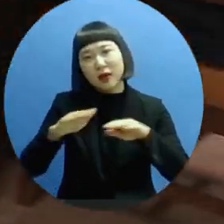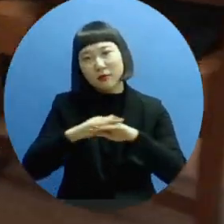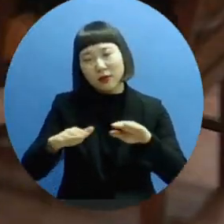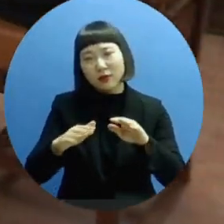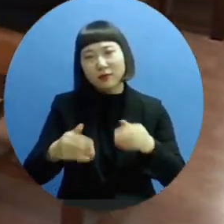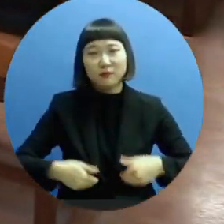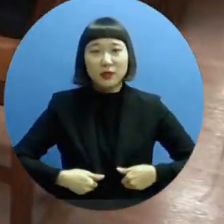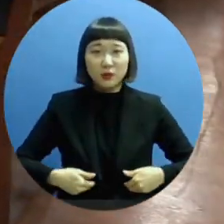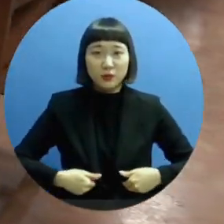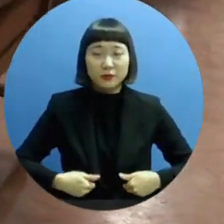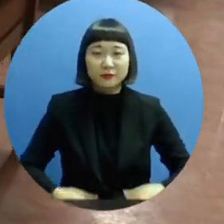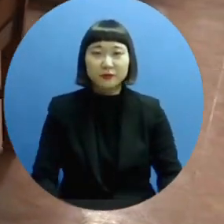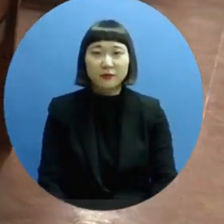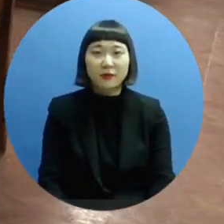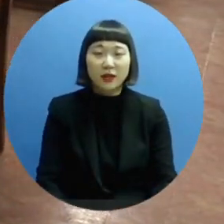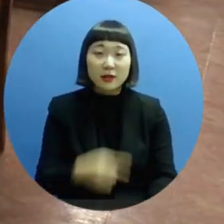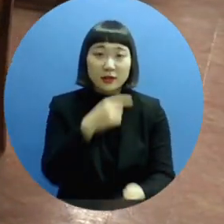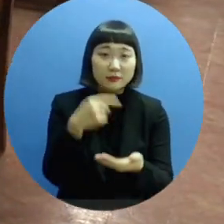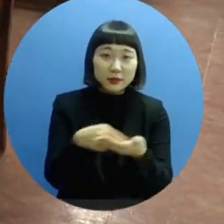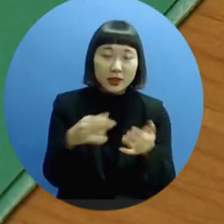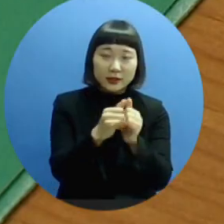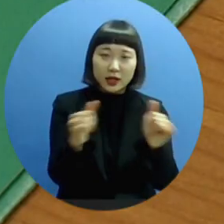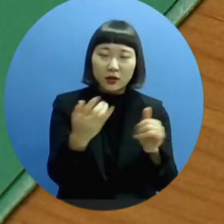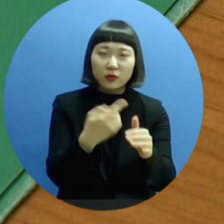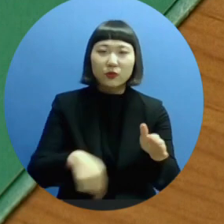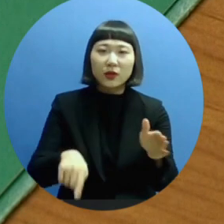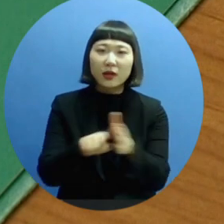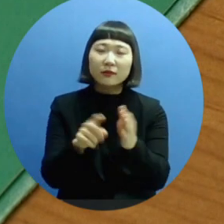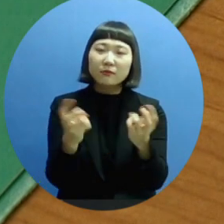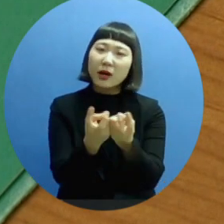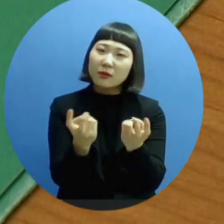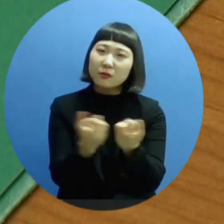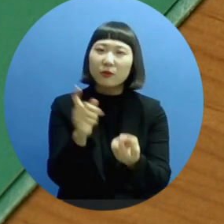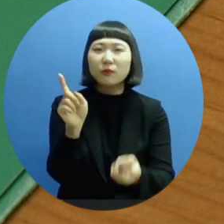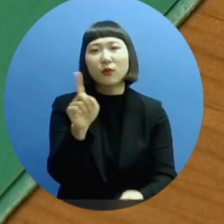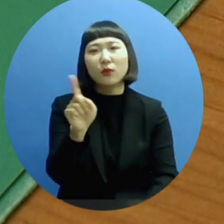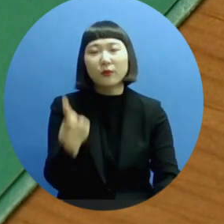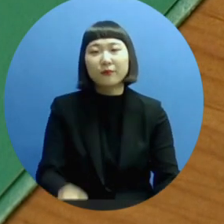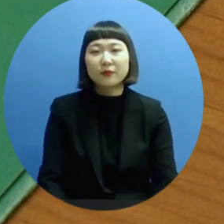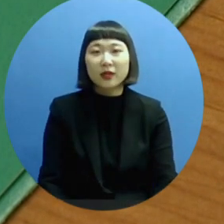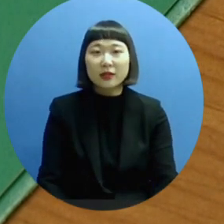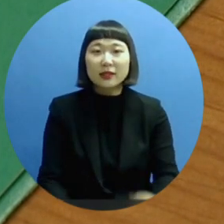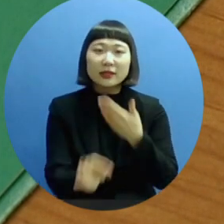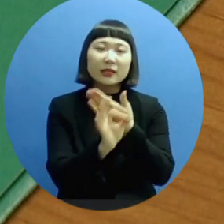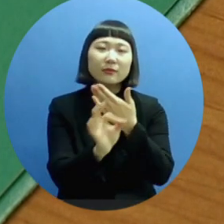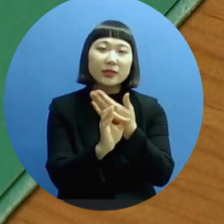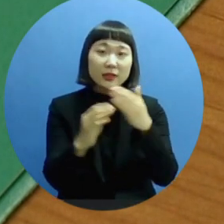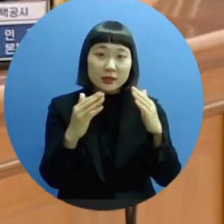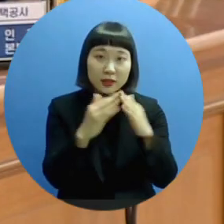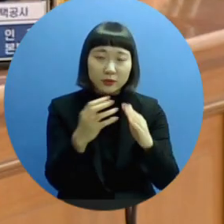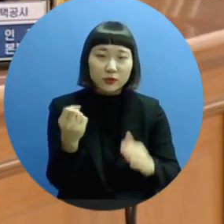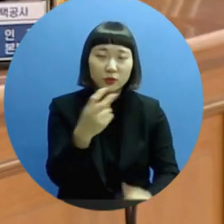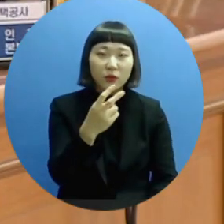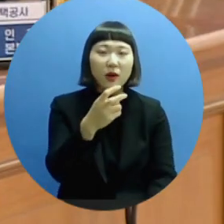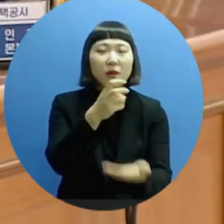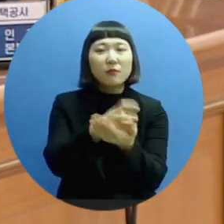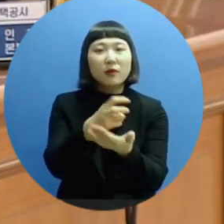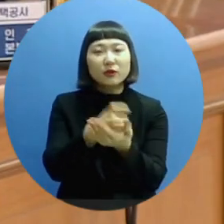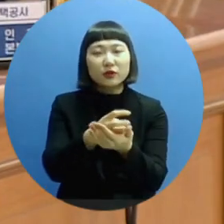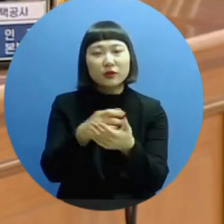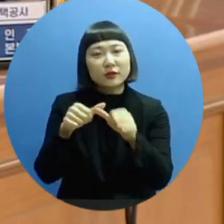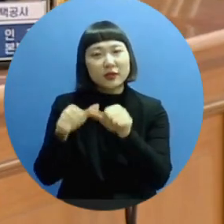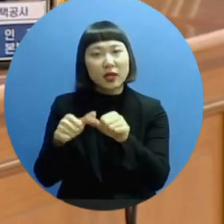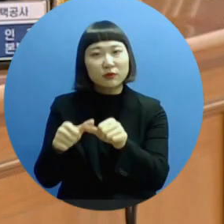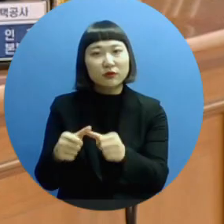간담회에선 피해자들을 위한 지원 방안이 논의됐습니다. 임시주택과 법률 자문을 제공하는 데 관계기관이